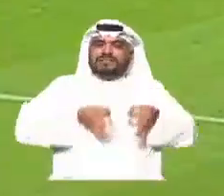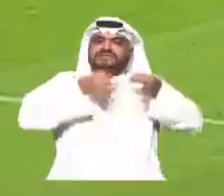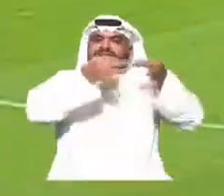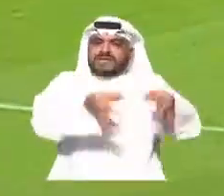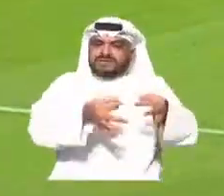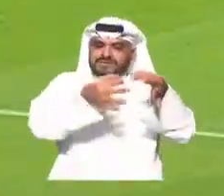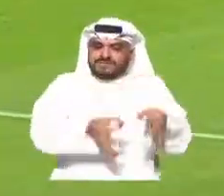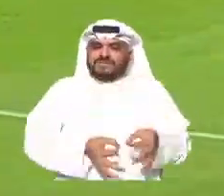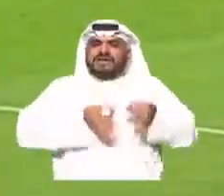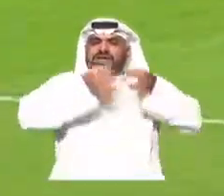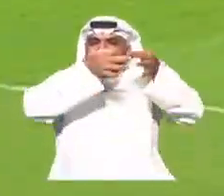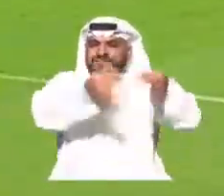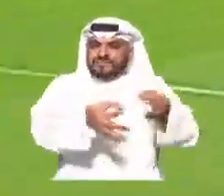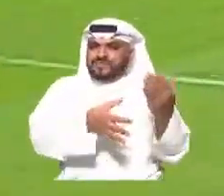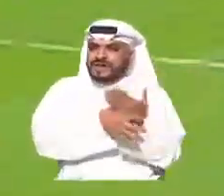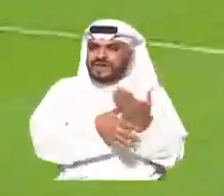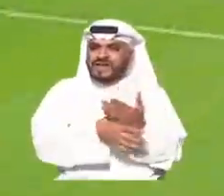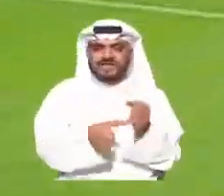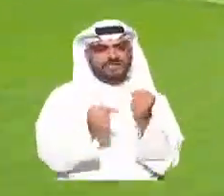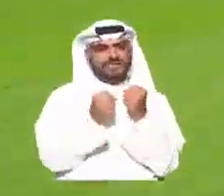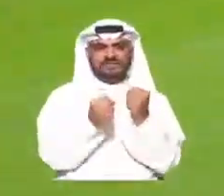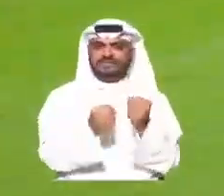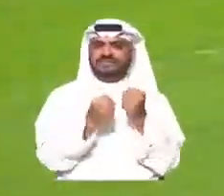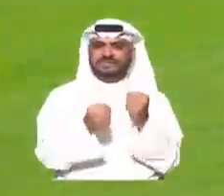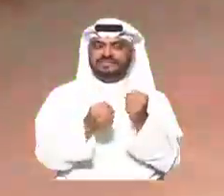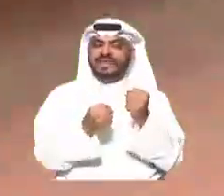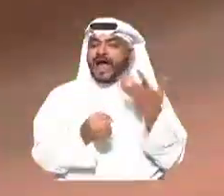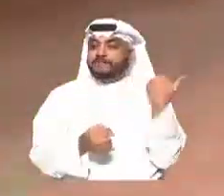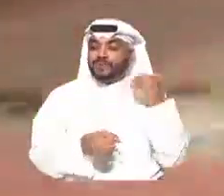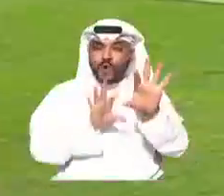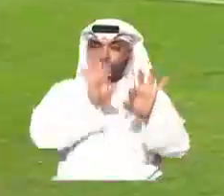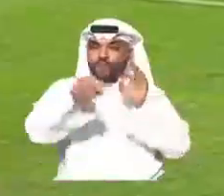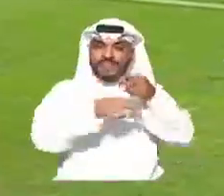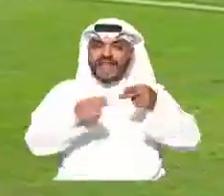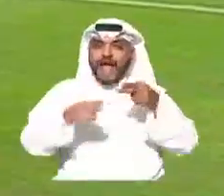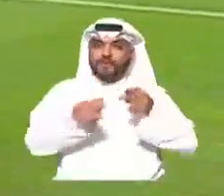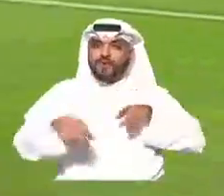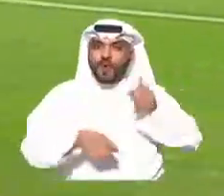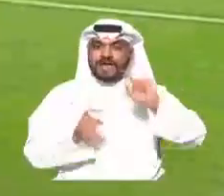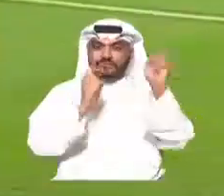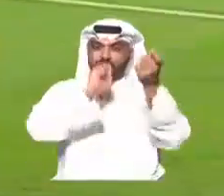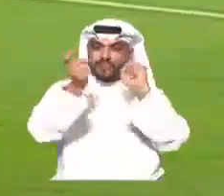إلى مطلع الموسم المقبل بسبب ارتباط الأزرق بخوض تصفيات